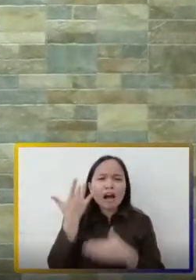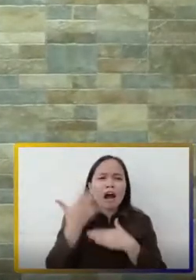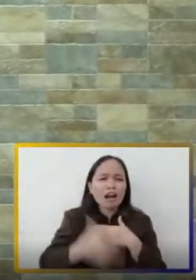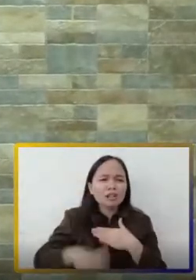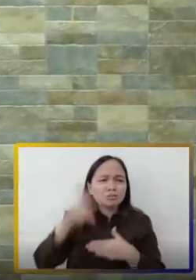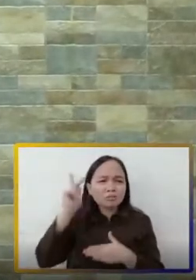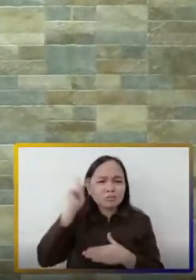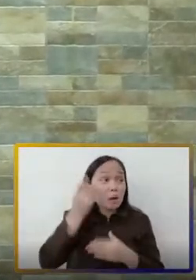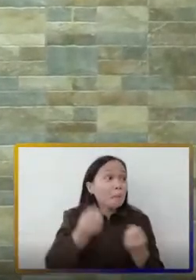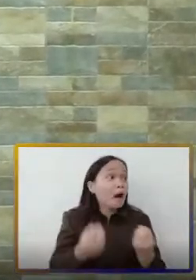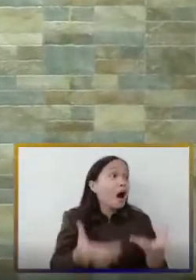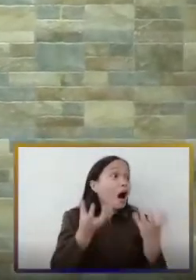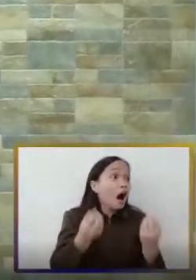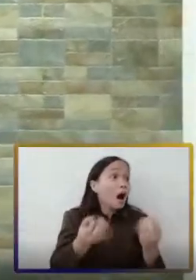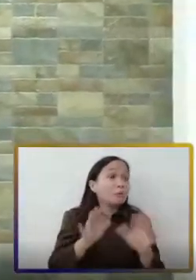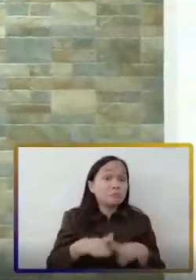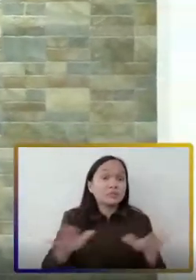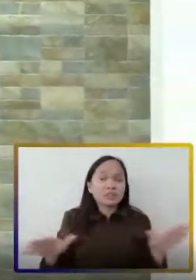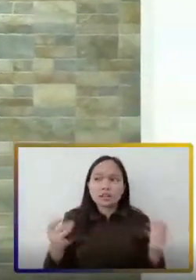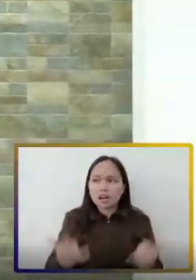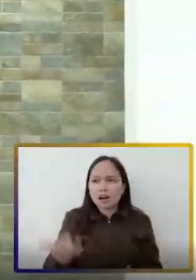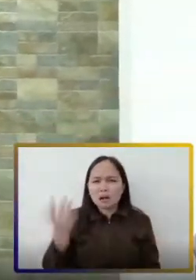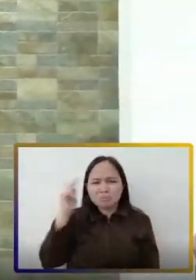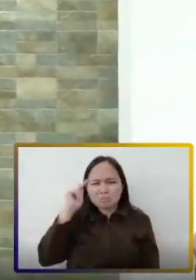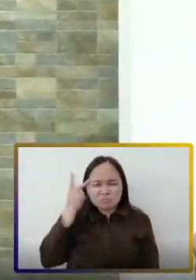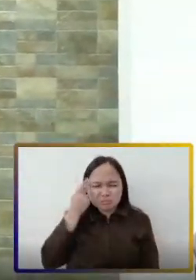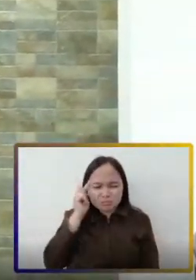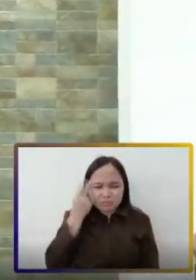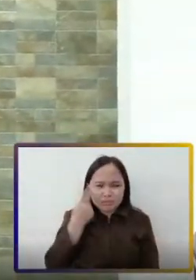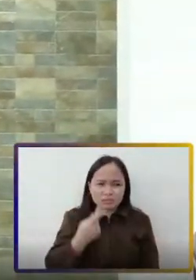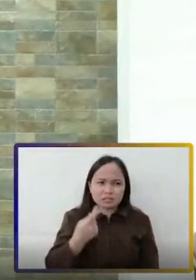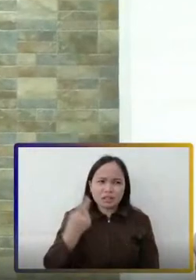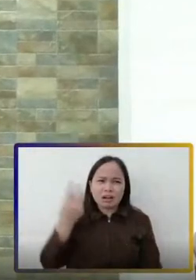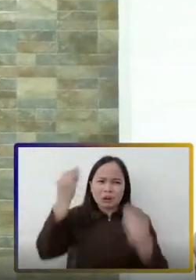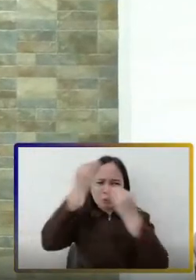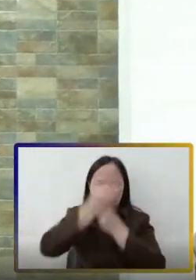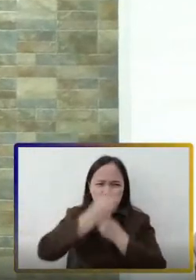Marami tayong mga anak na hilo, hindi hero.